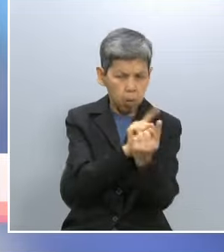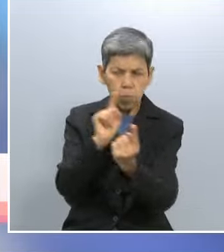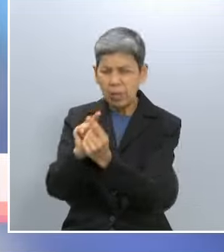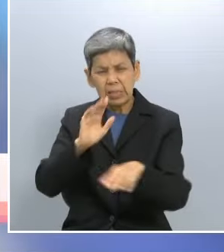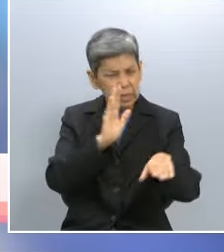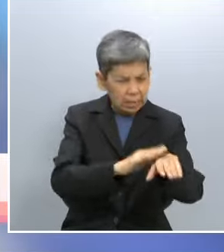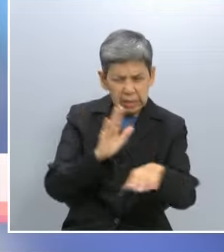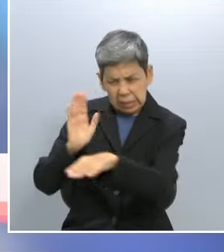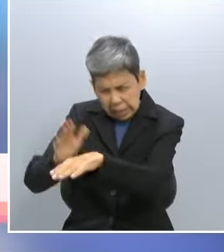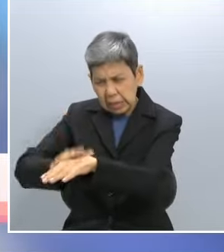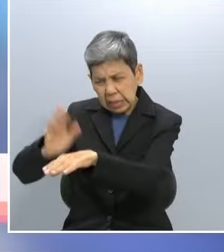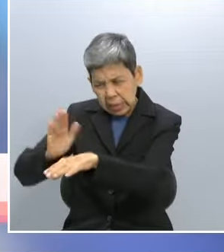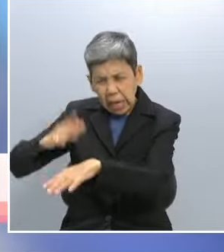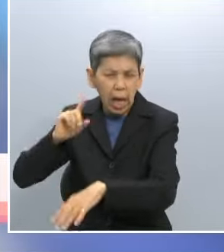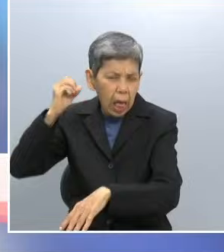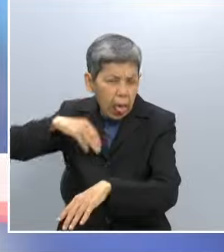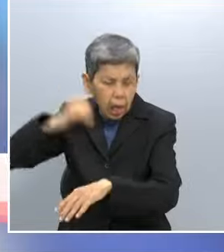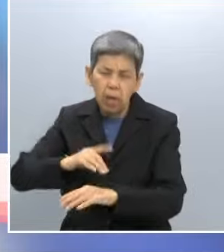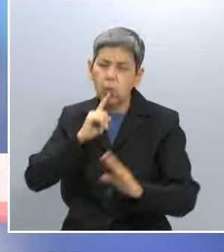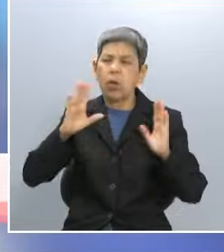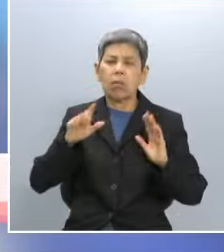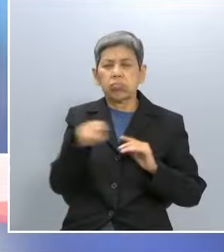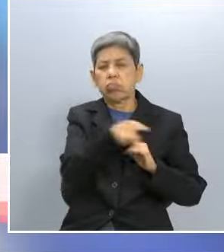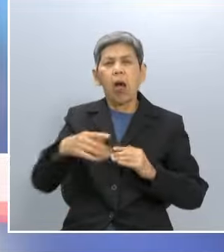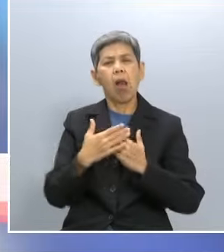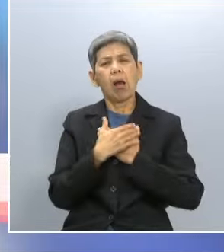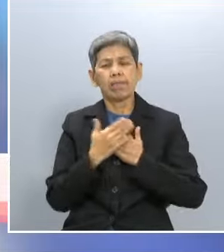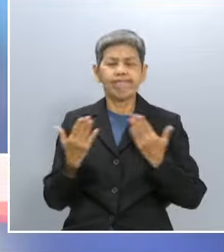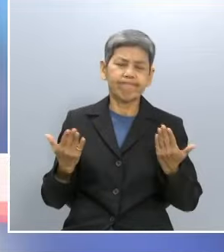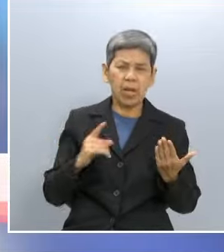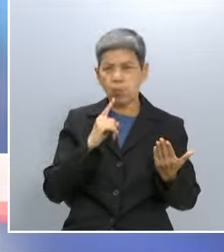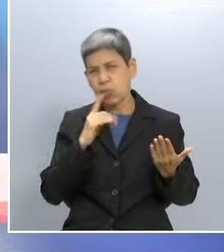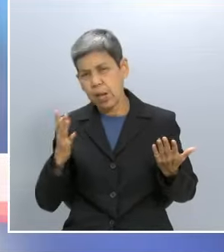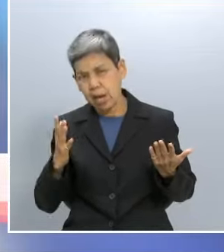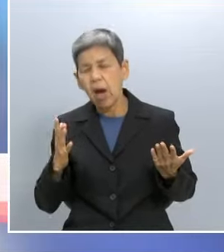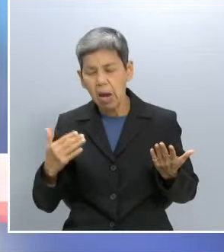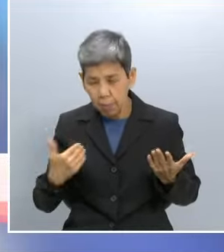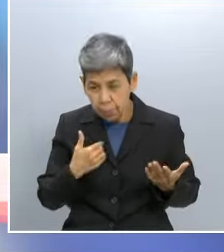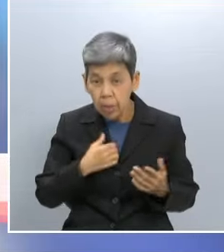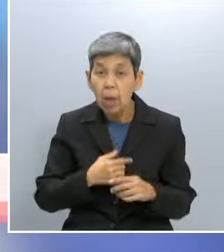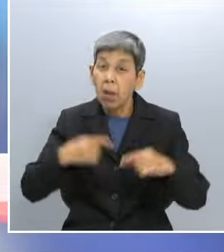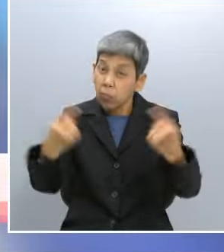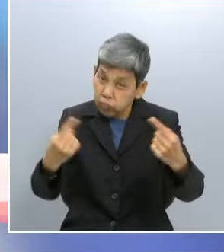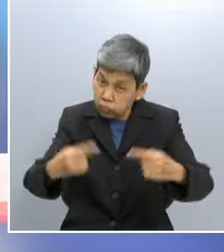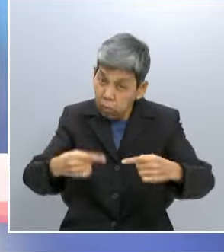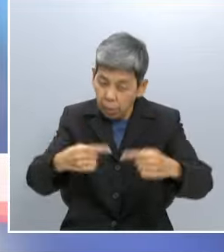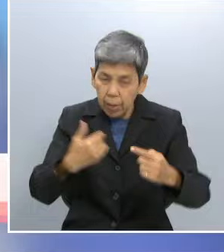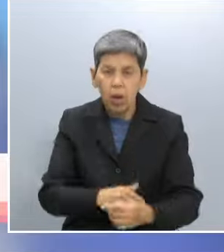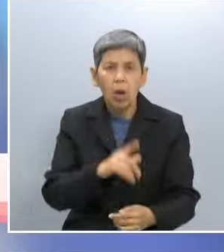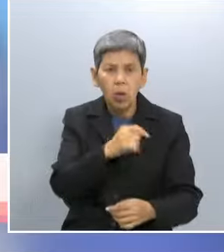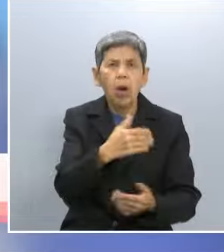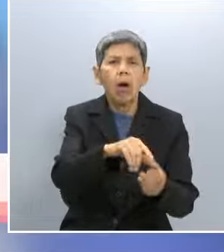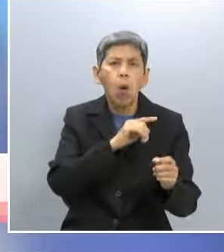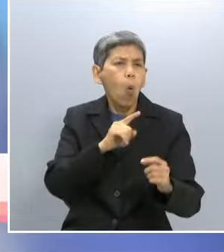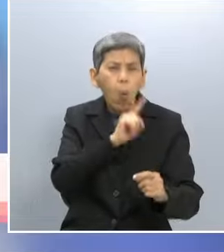ไม่รู้กี่ครั้งแต่ก็พูดมากไม่ได้เพราะว่าเขาทั้งสองคนรักกันวันดีคืนดีเวลาทอยทะเลาะ กับนุ่นทอยก็จะไลน์ด่